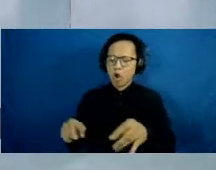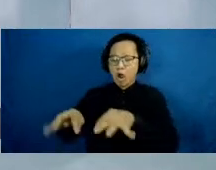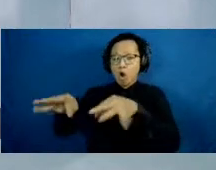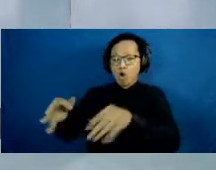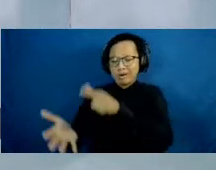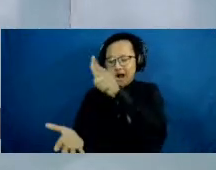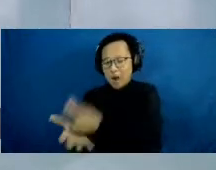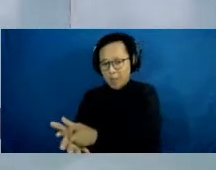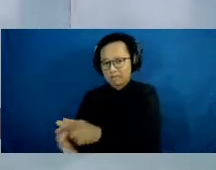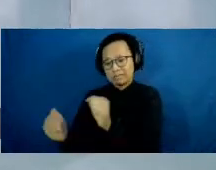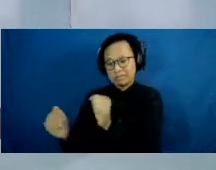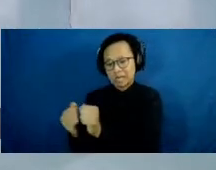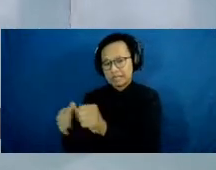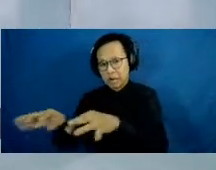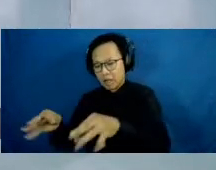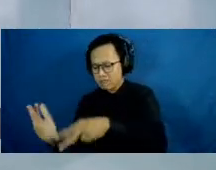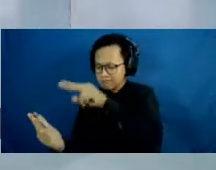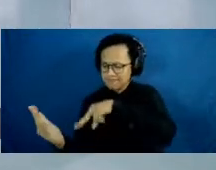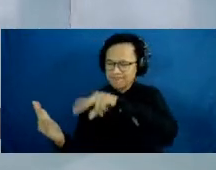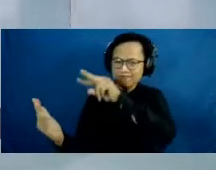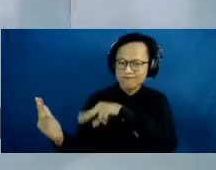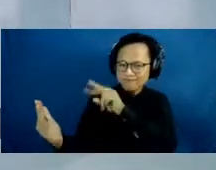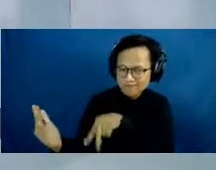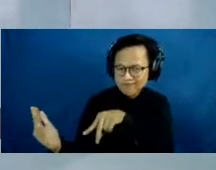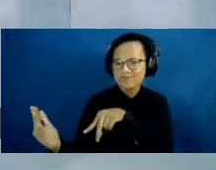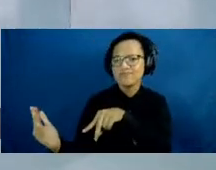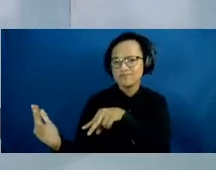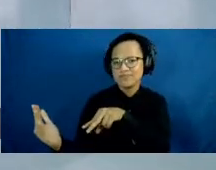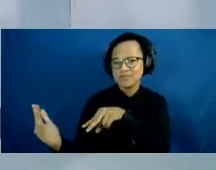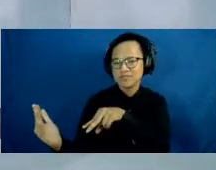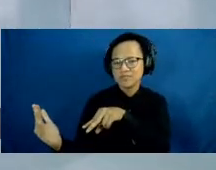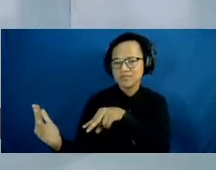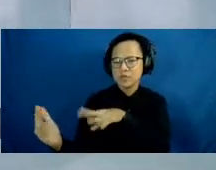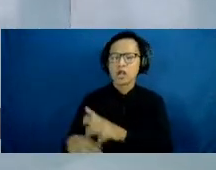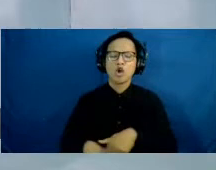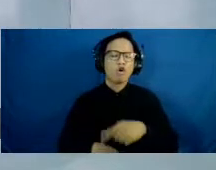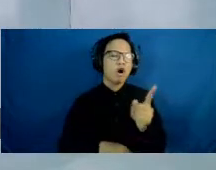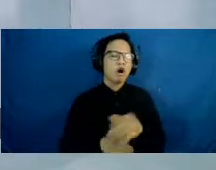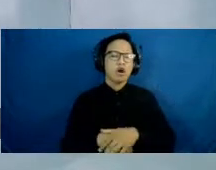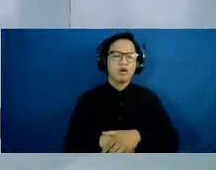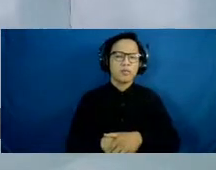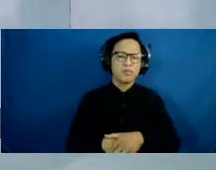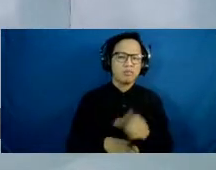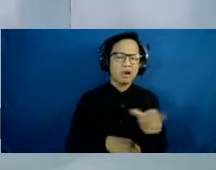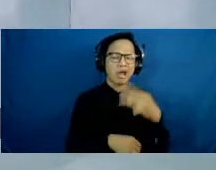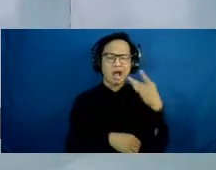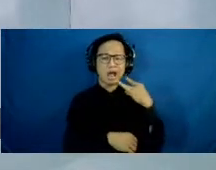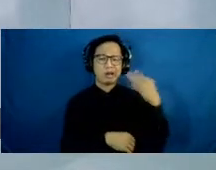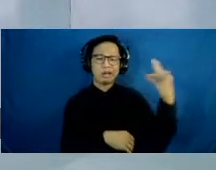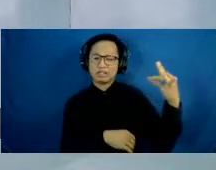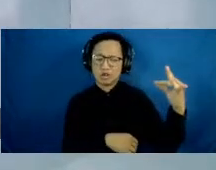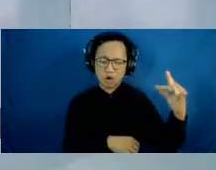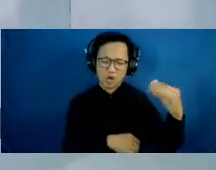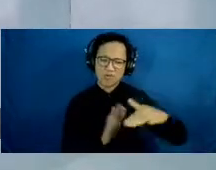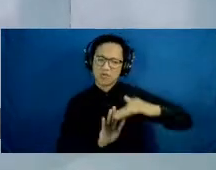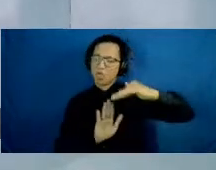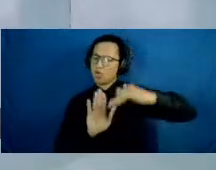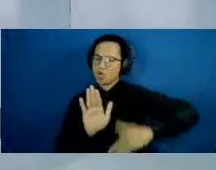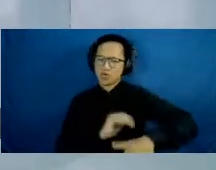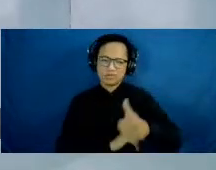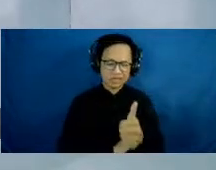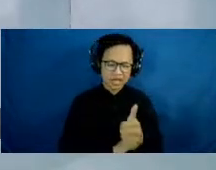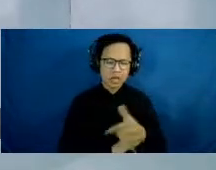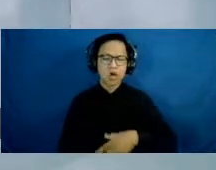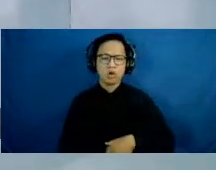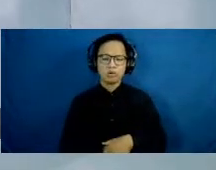seperti apa, perjanjiannya seperti apa, sehingga nanti kita tidak terjebak dengan hal-hal yang yang sekiranya kita kurang berkenan. Dan kita juga harus